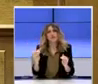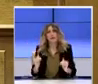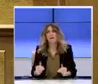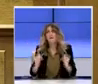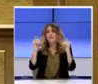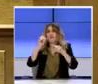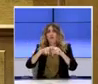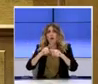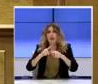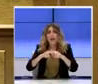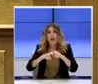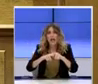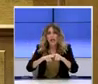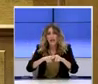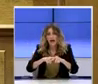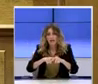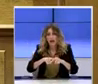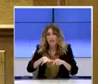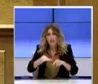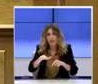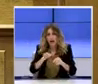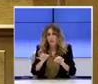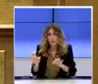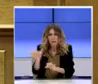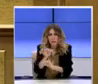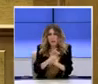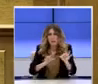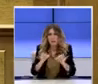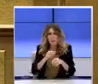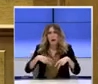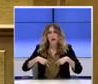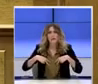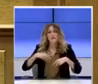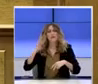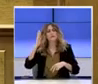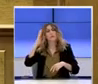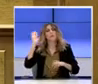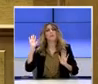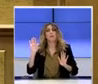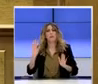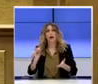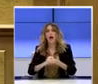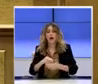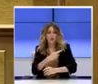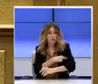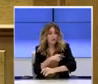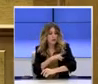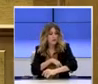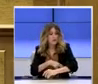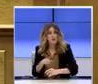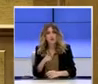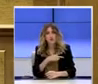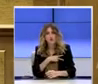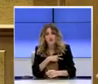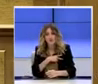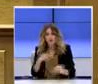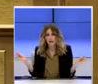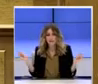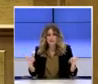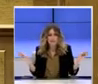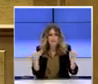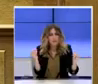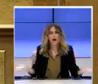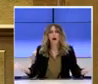χρειάζονταν. Δεν ενισχύσατε ουσιαστικά το Εθνικό Σύστημα Υγείας. Και η χώρα